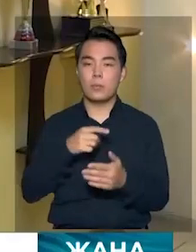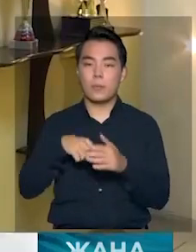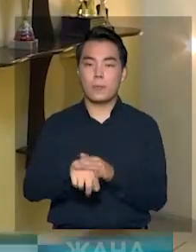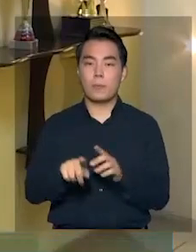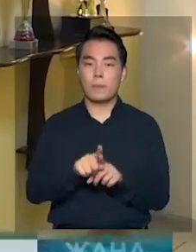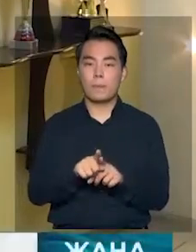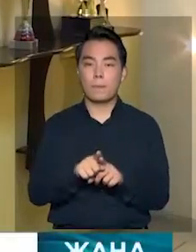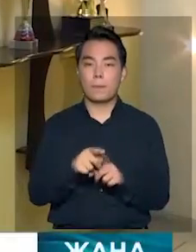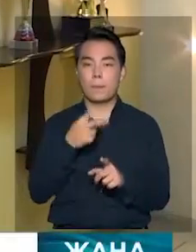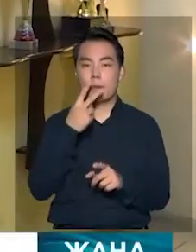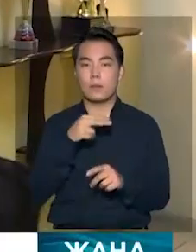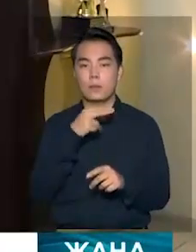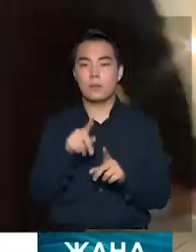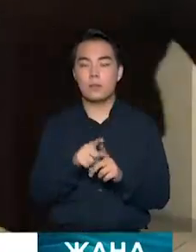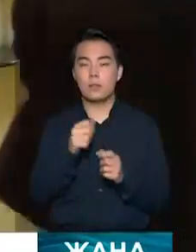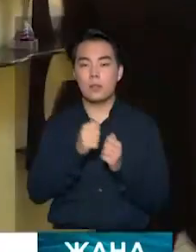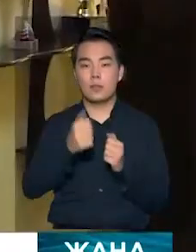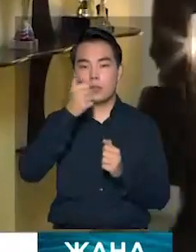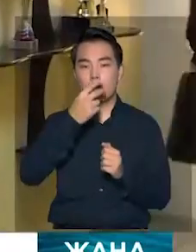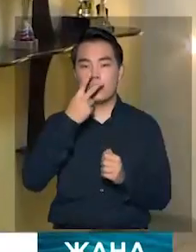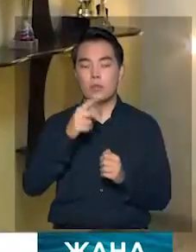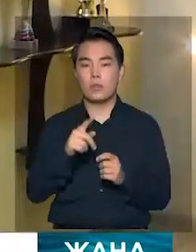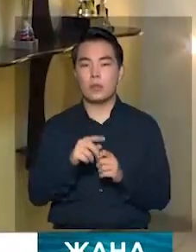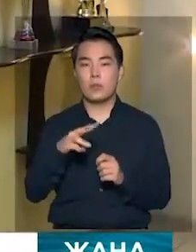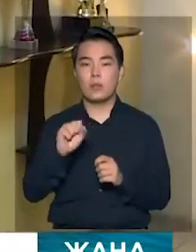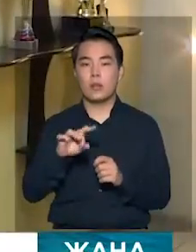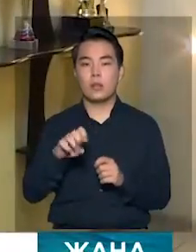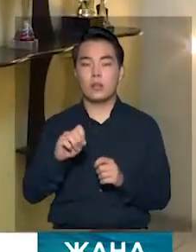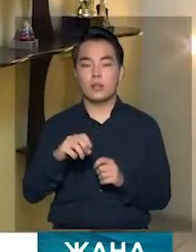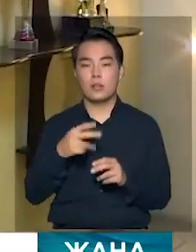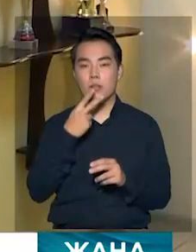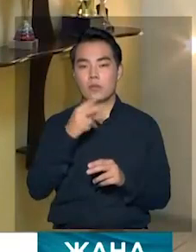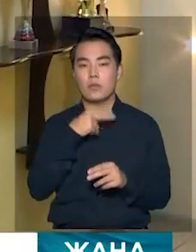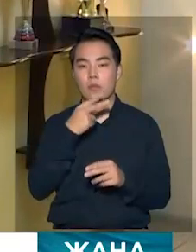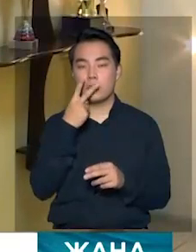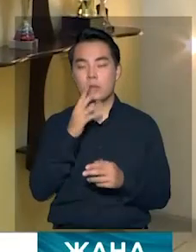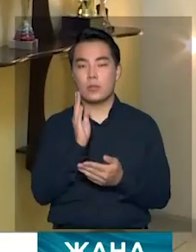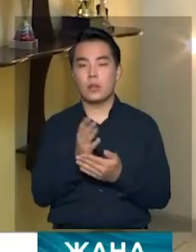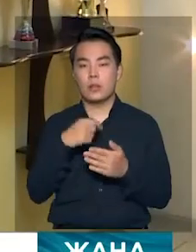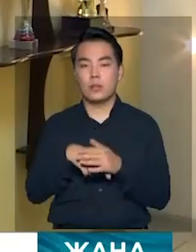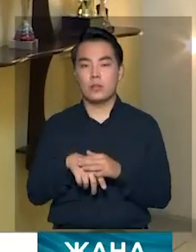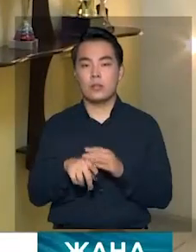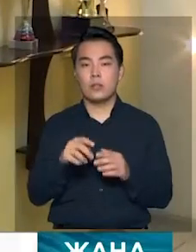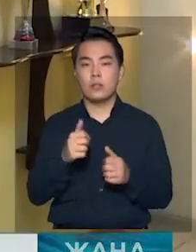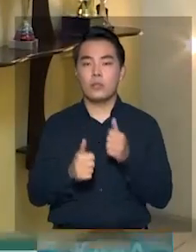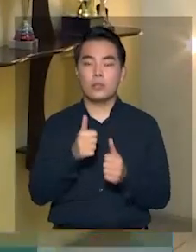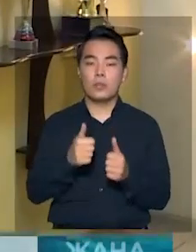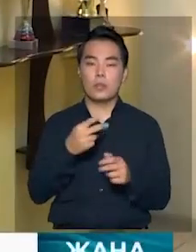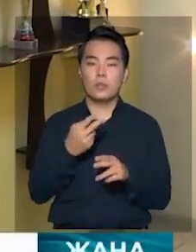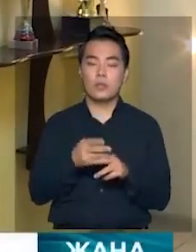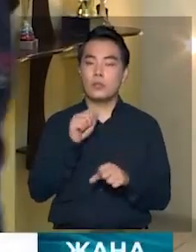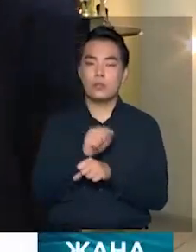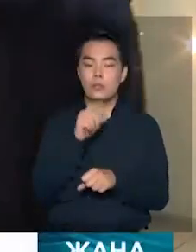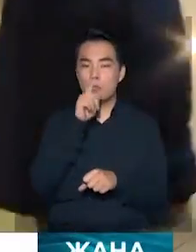рубеж. Соғыстан кейін ардагерлер жыл сайын Волоколамскіге барып, Бауыржан бабамыздың рухына тағзым етеді. Бұл турнирмен тоқтап қалмаймыз.